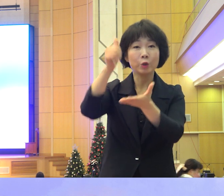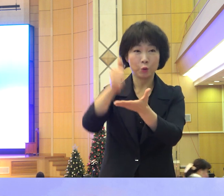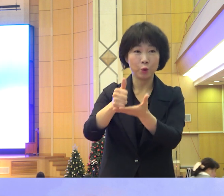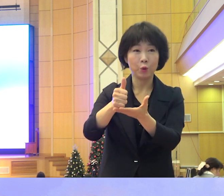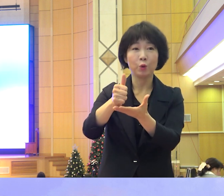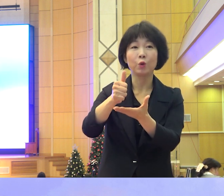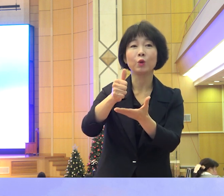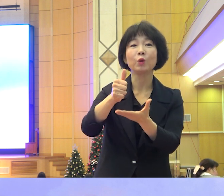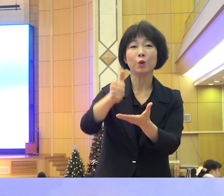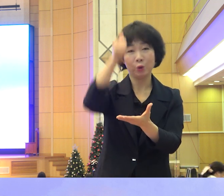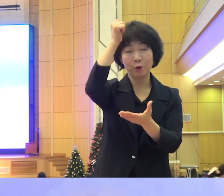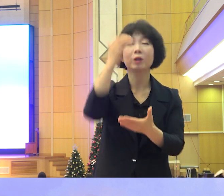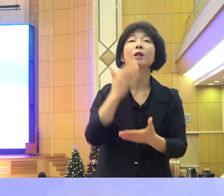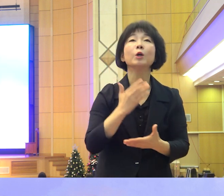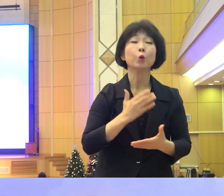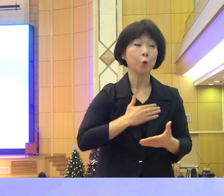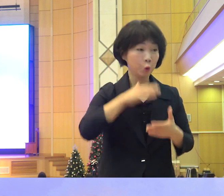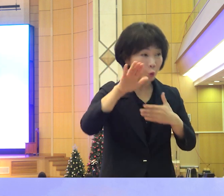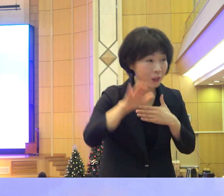예수